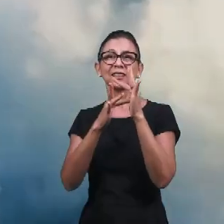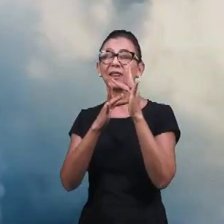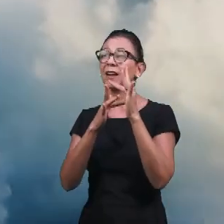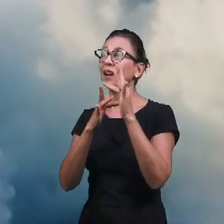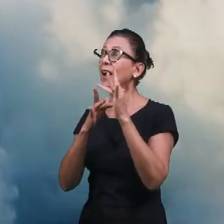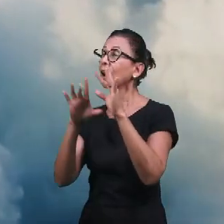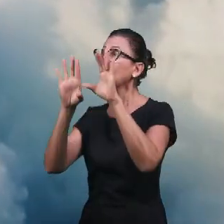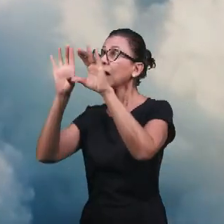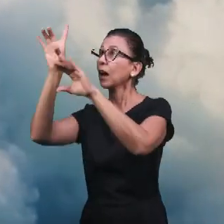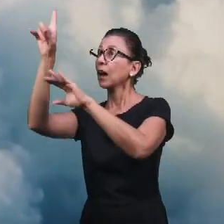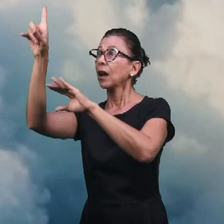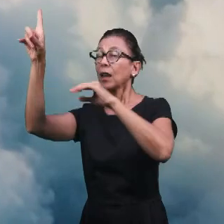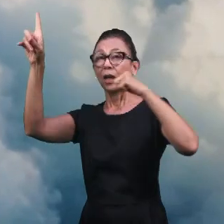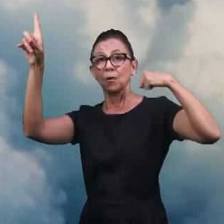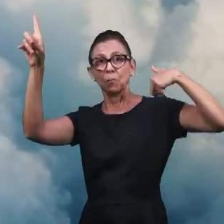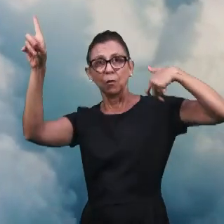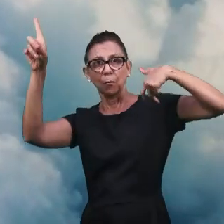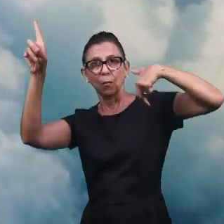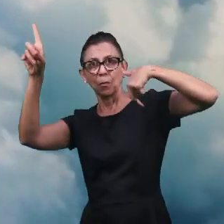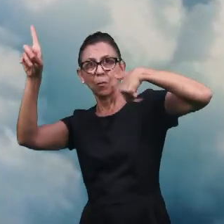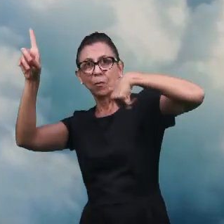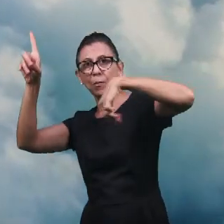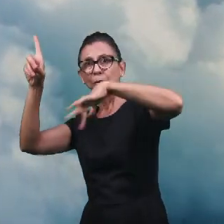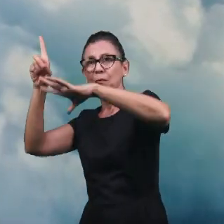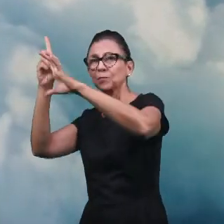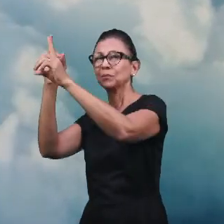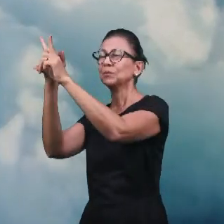Как только прозвучит его труба,